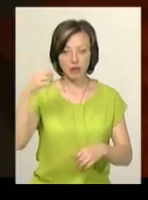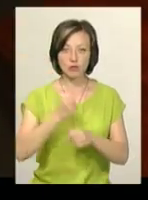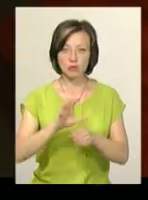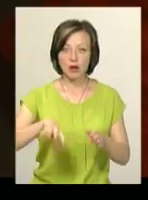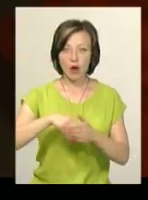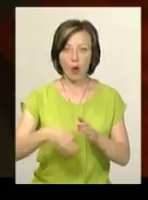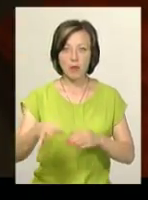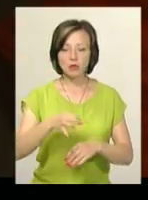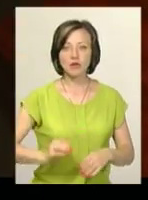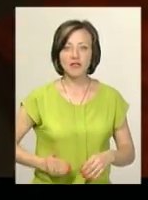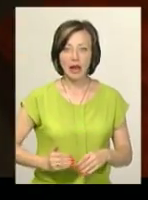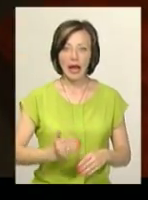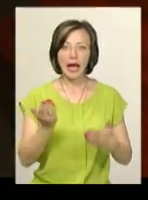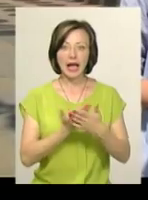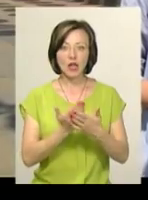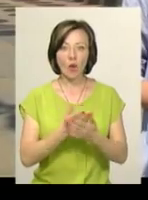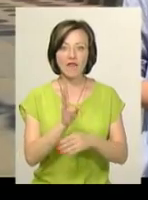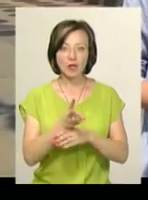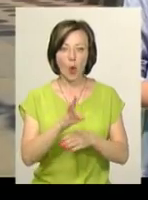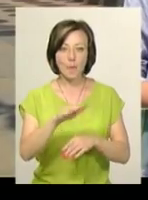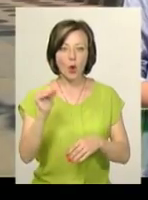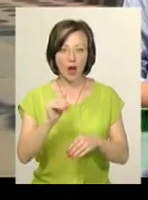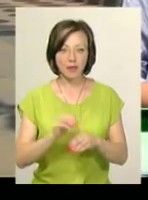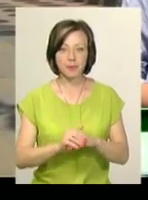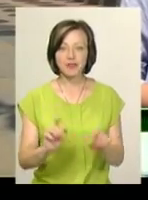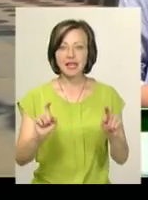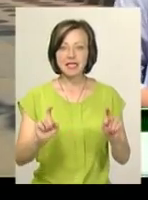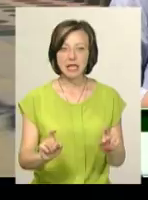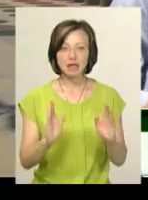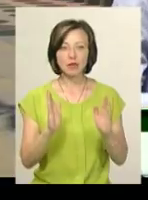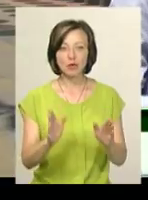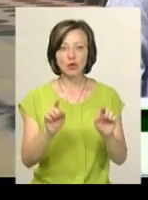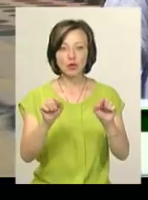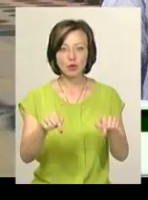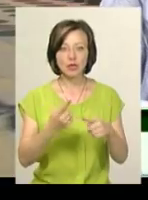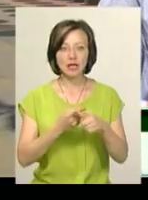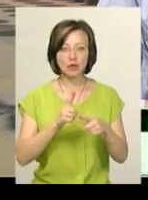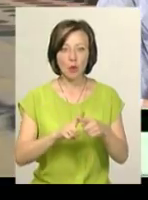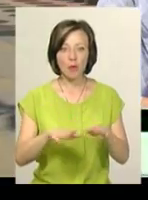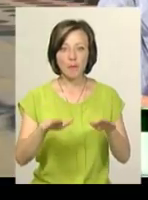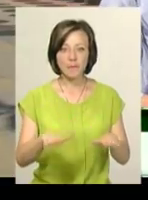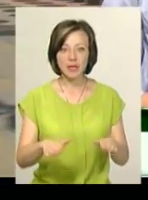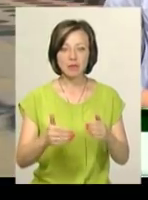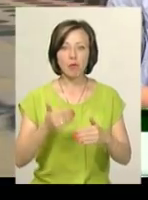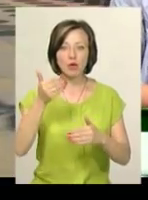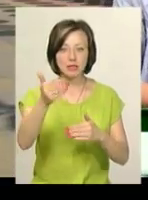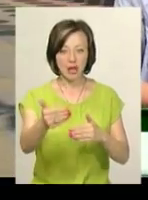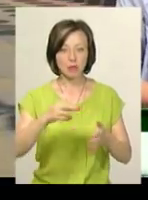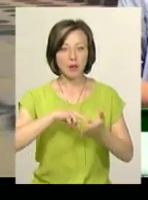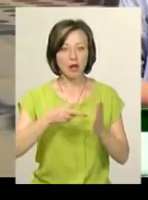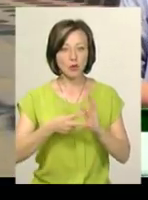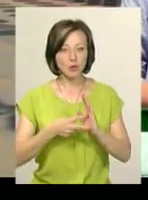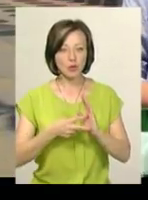гроші обласної фірми «Кіновідеопрокат». Сидіти юнак з трояндою буде ось на цьому місці. Позаду нього також